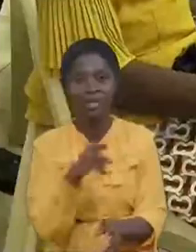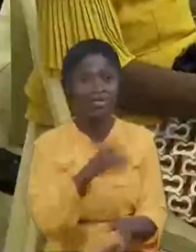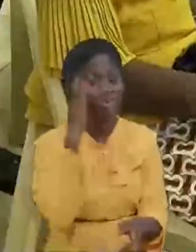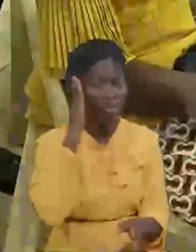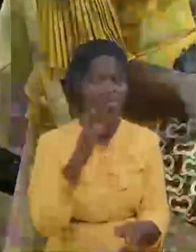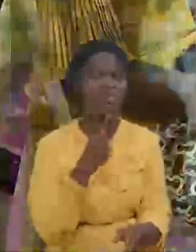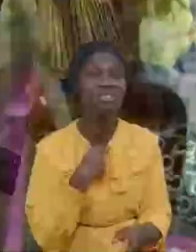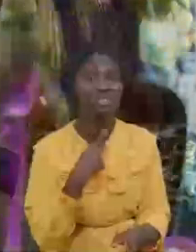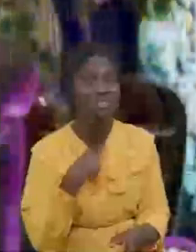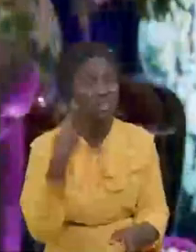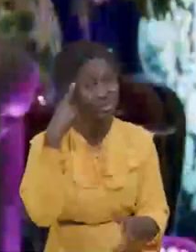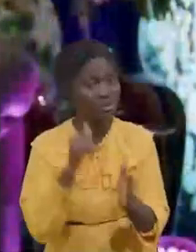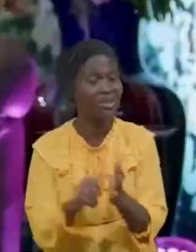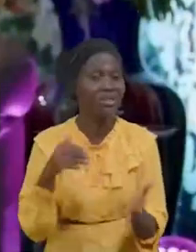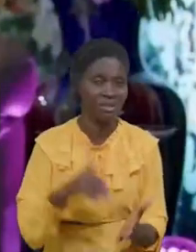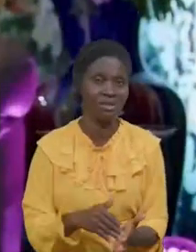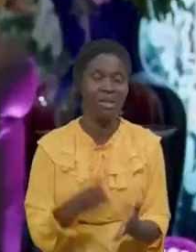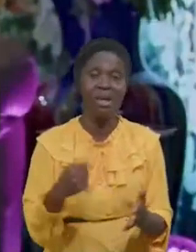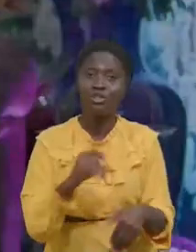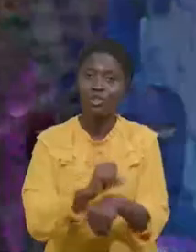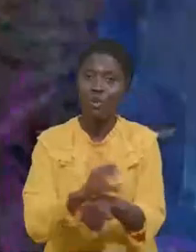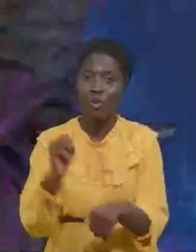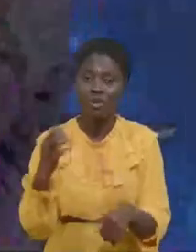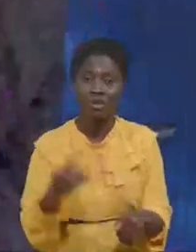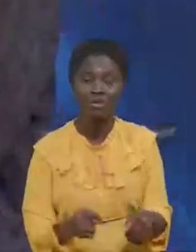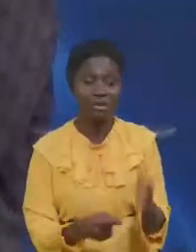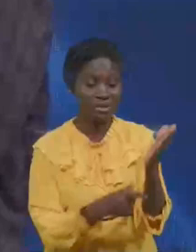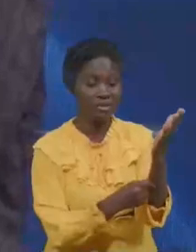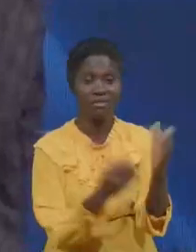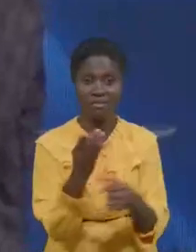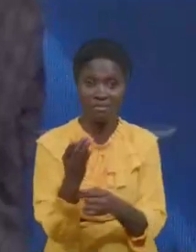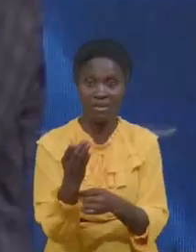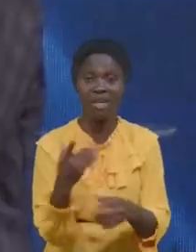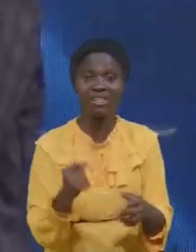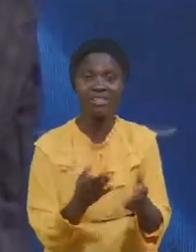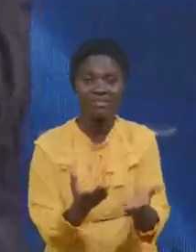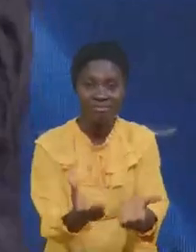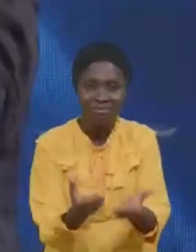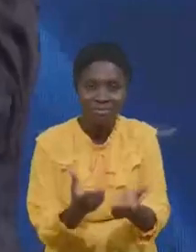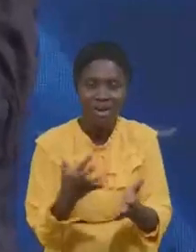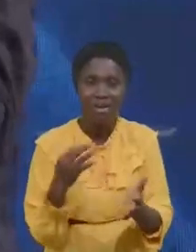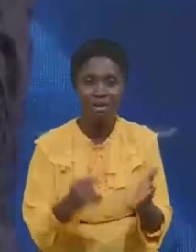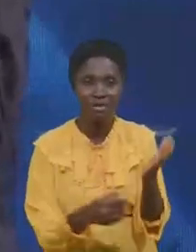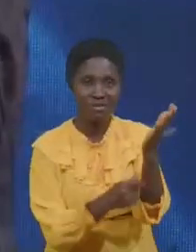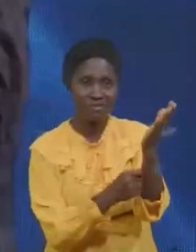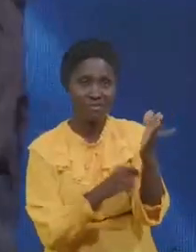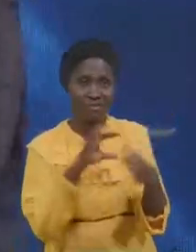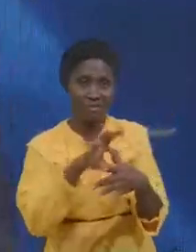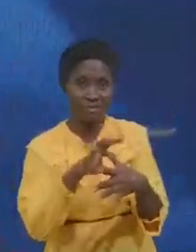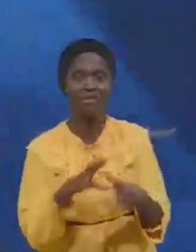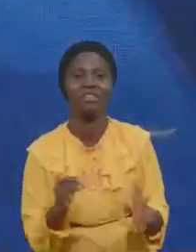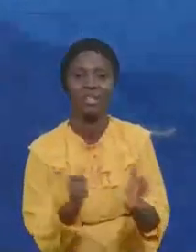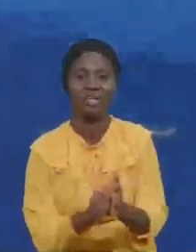soif, les œuvres de la chair, les désirs de la chair, qui sont